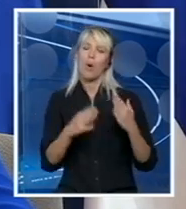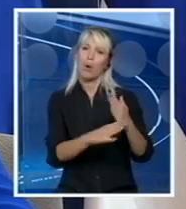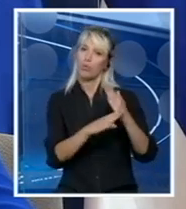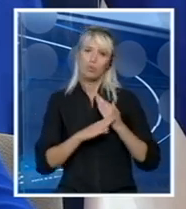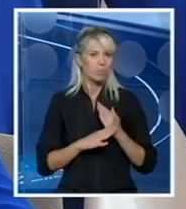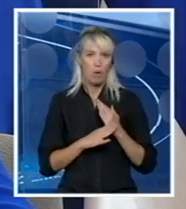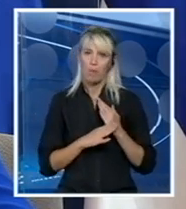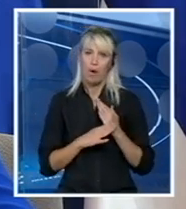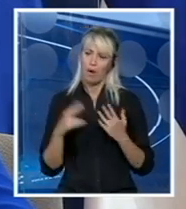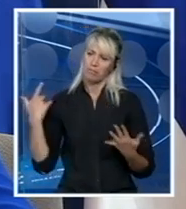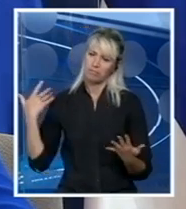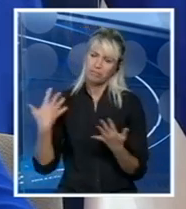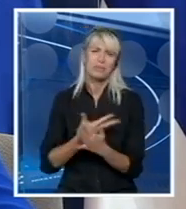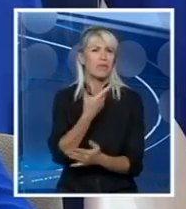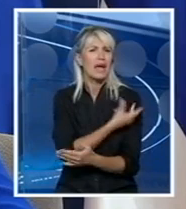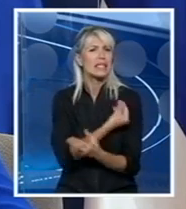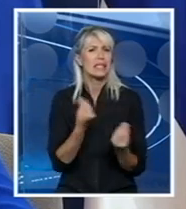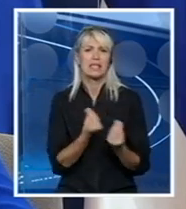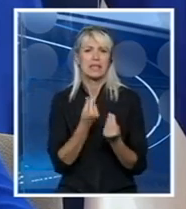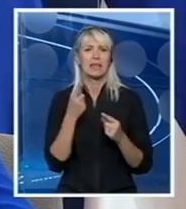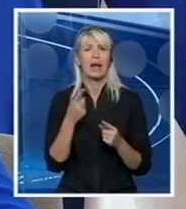budemo, da nam svima bude jasno da